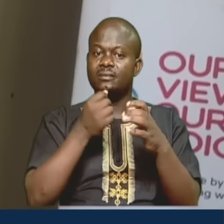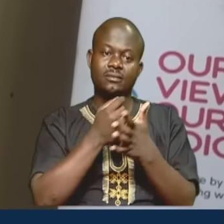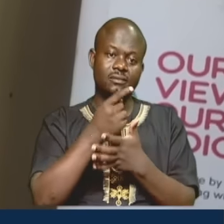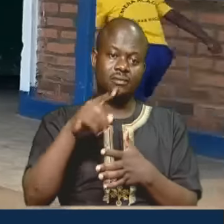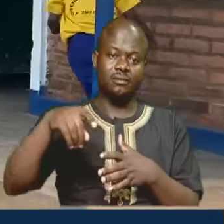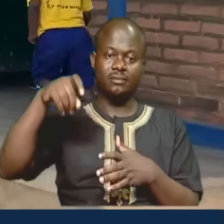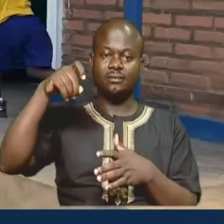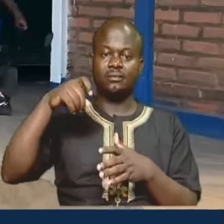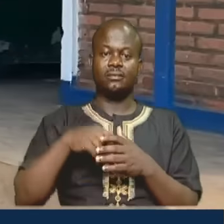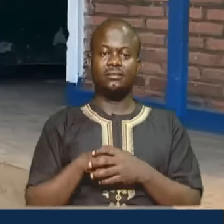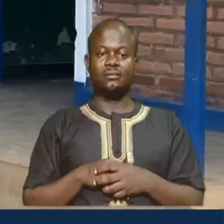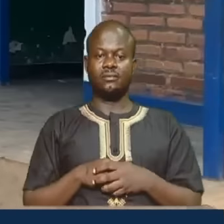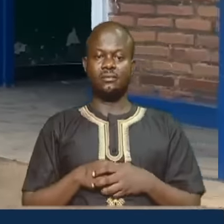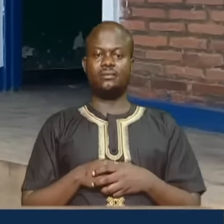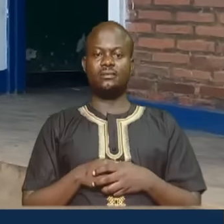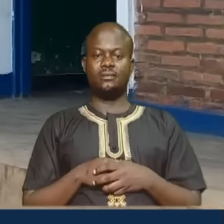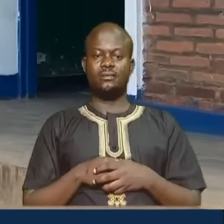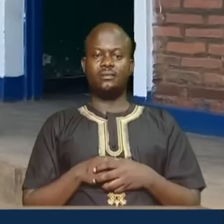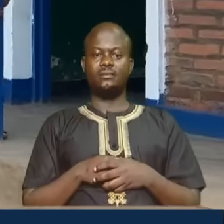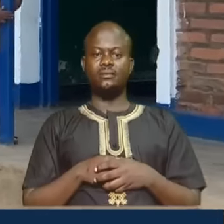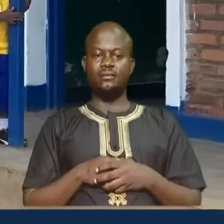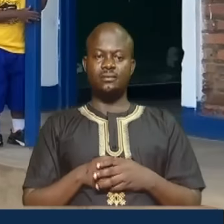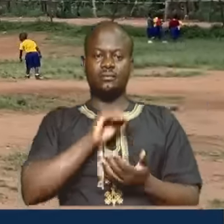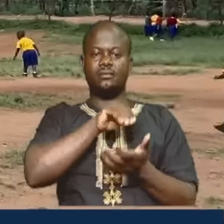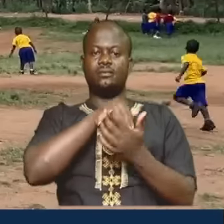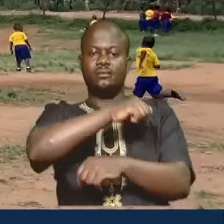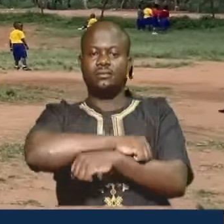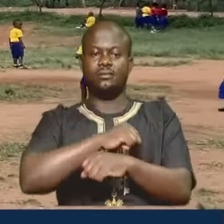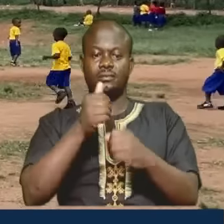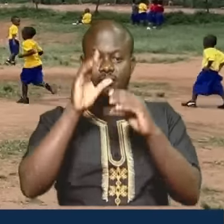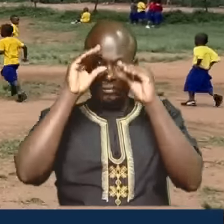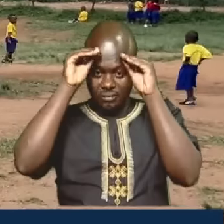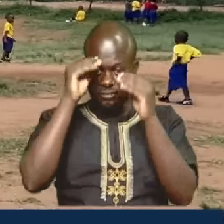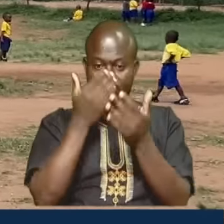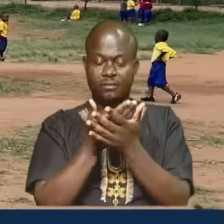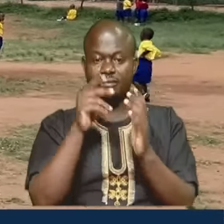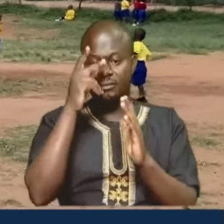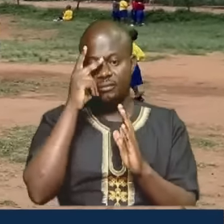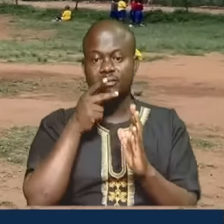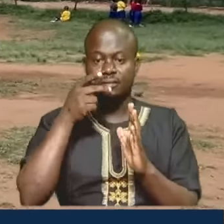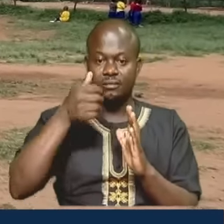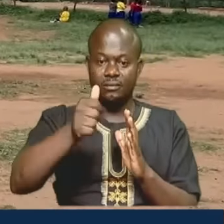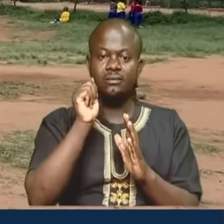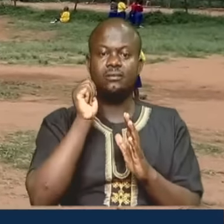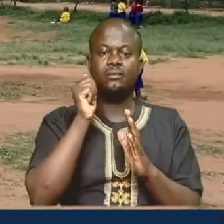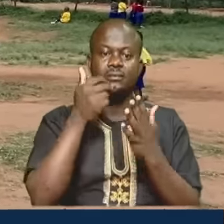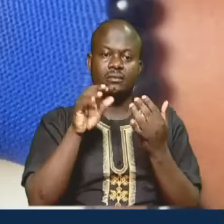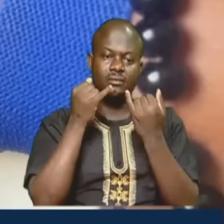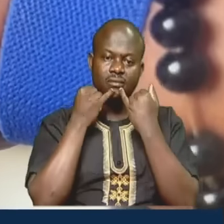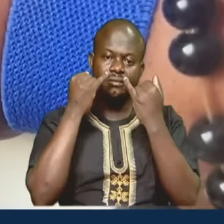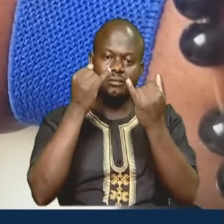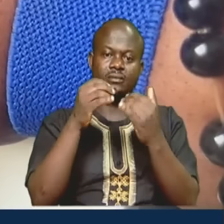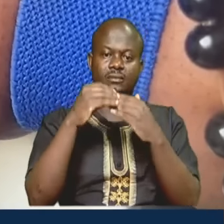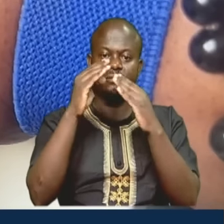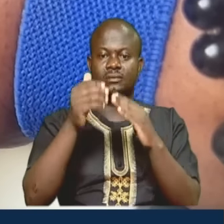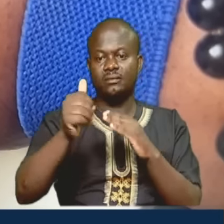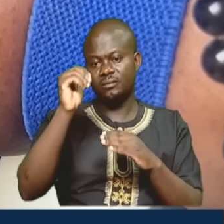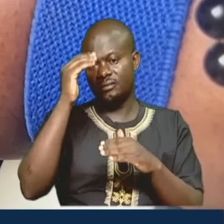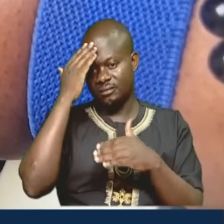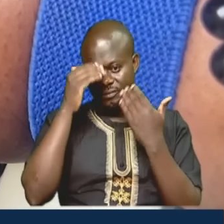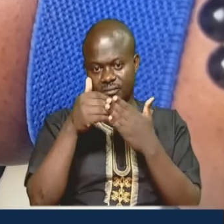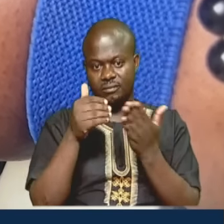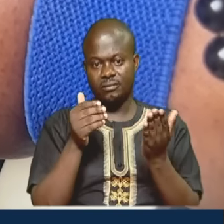umuti ku bigo by'amashuri abana bigaho bisaba ko ababyeyi babo baba barabimenyesheje ubuyobozi bwabyo